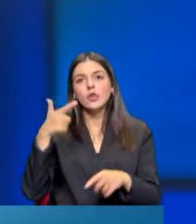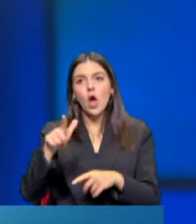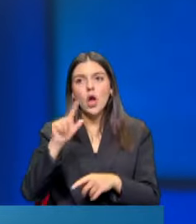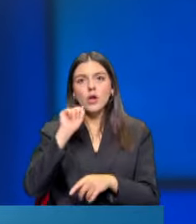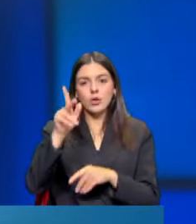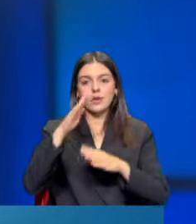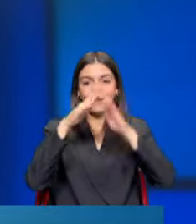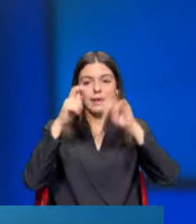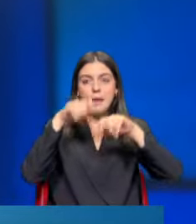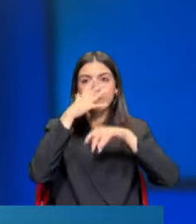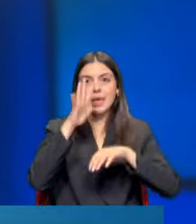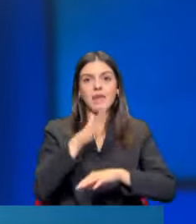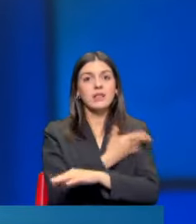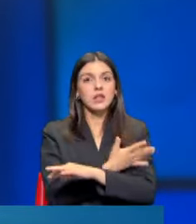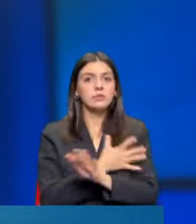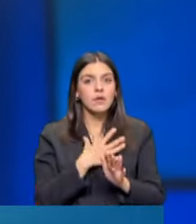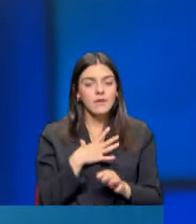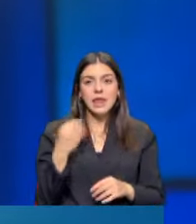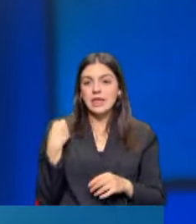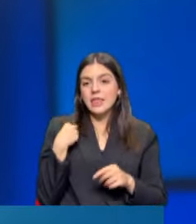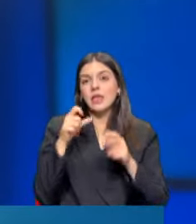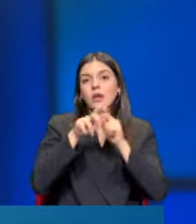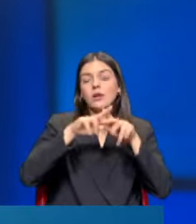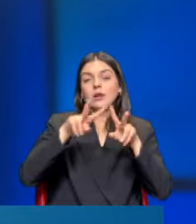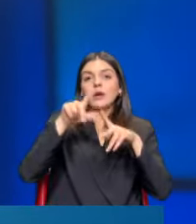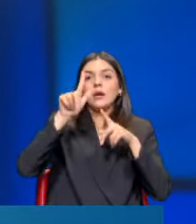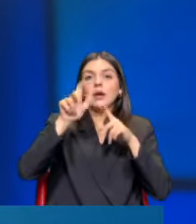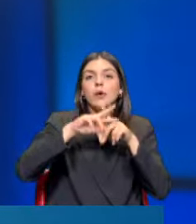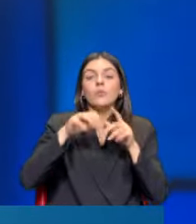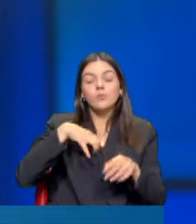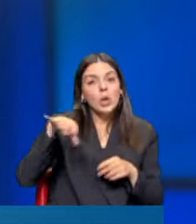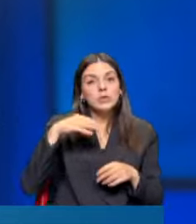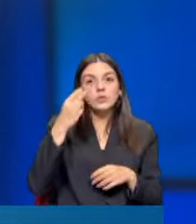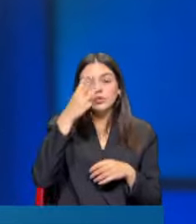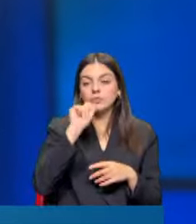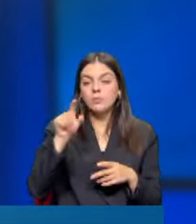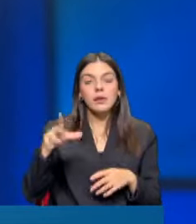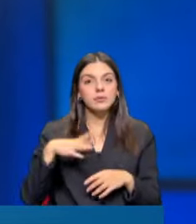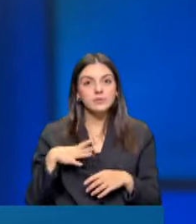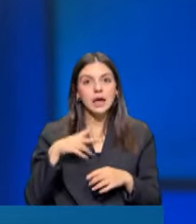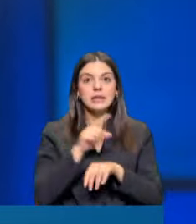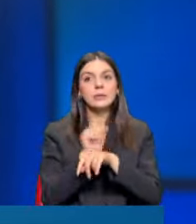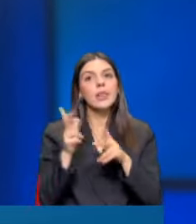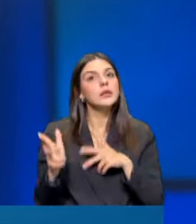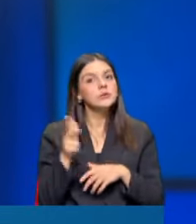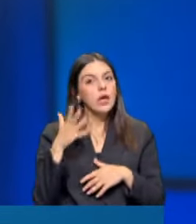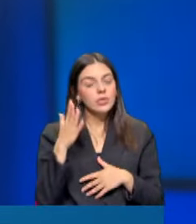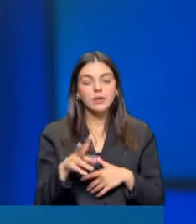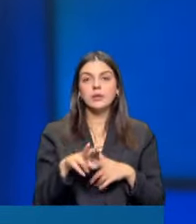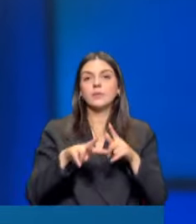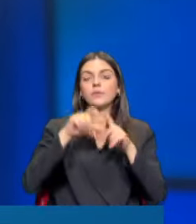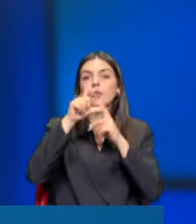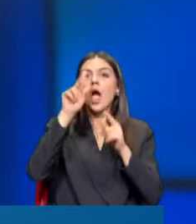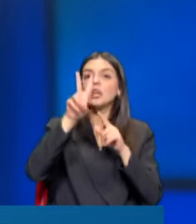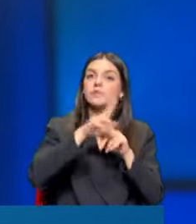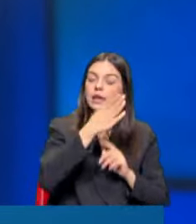imar bekleyen vatandaşlarımız vardı. Yeni Çamlıca bölgesinde 3 mahallemiz var. Biz burada süreci çok hızlandırdık. Aşık Veysel, Mustafa Kemal